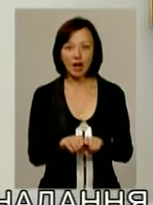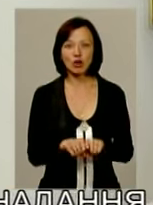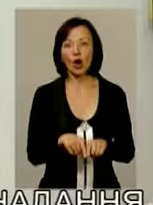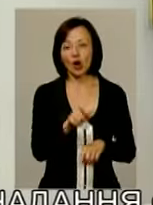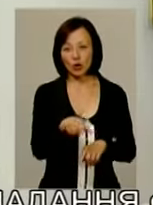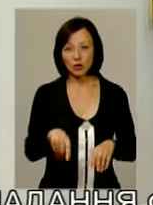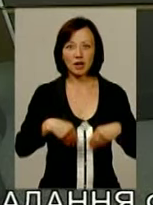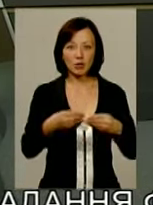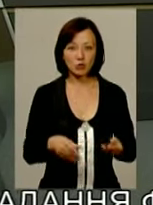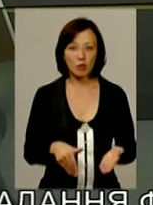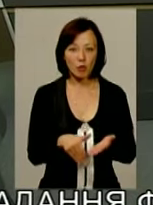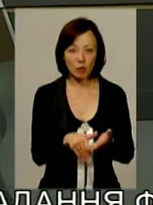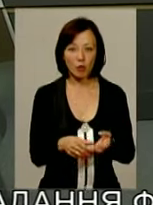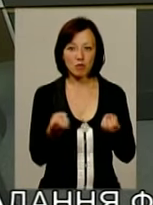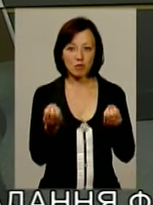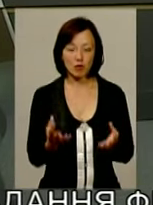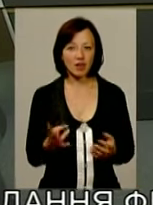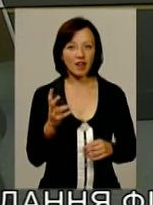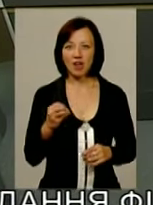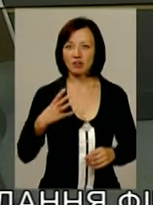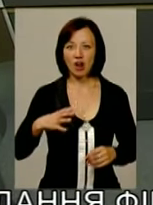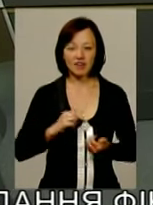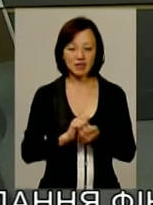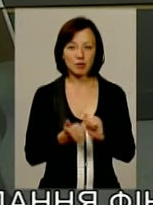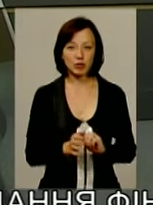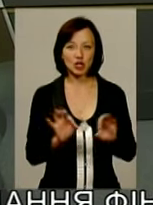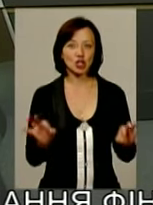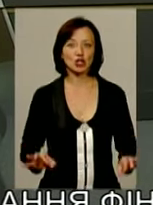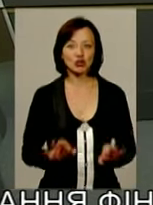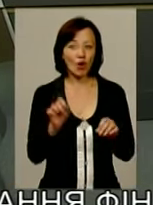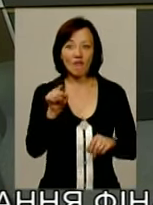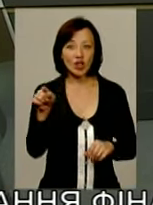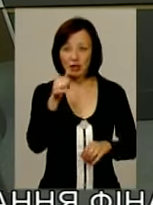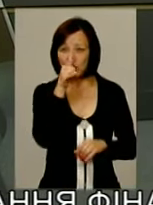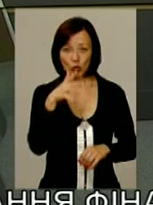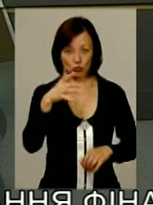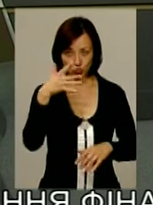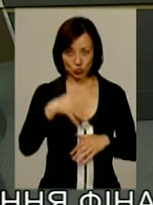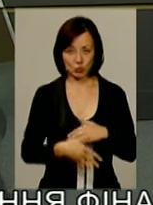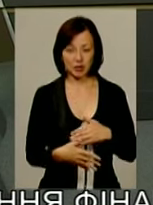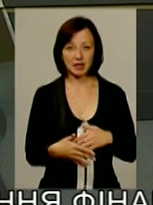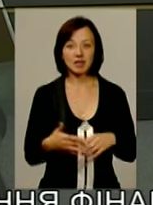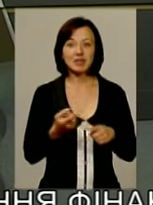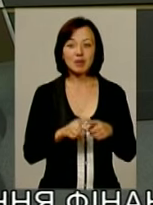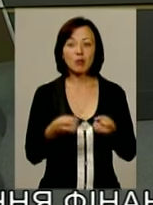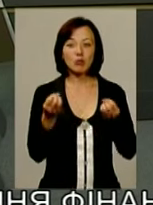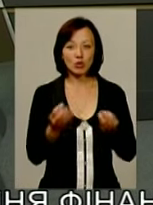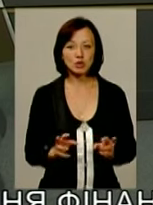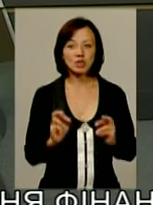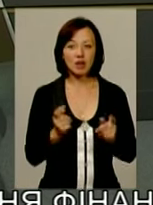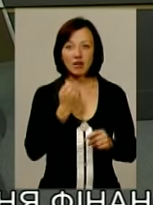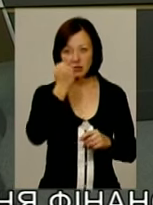віддають допомогу, що люди дають, не чекаючи взамін нічого, просто тільки через те, що це є